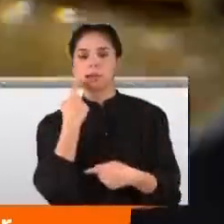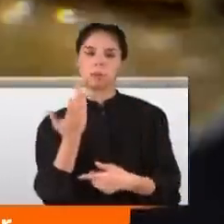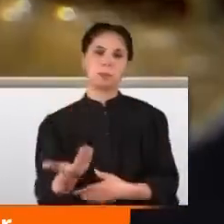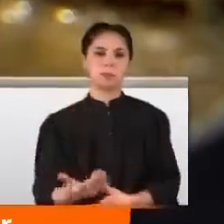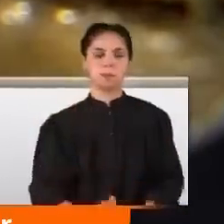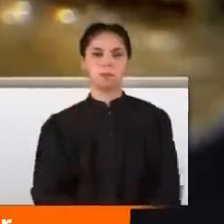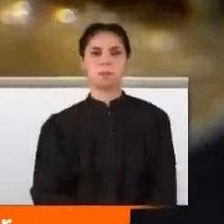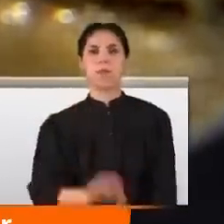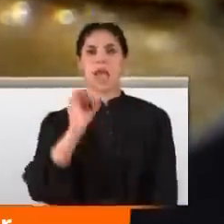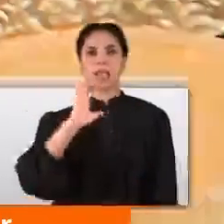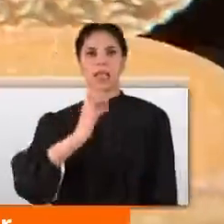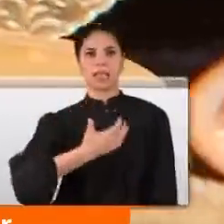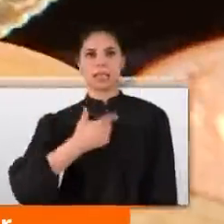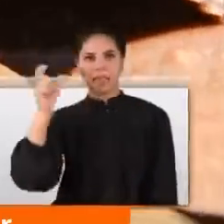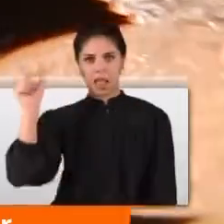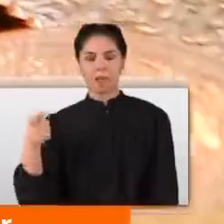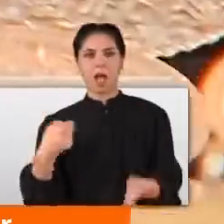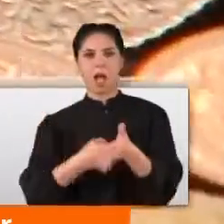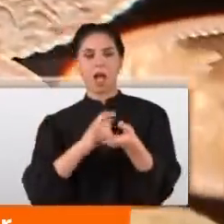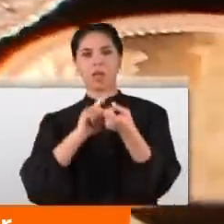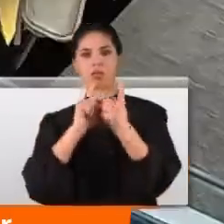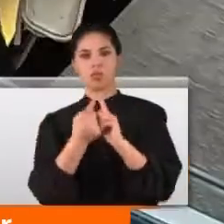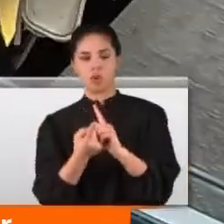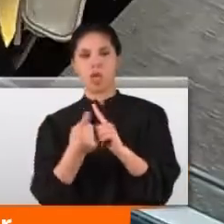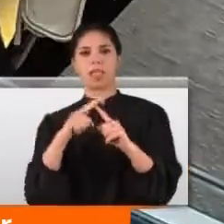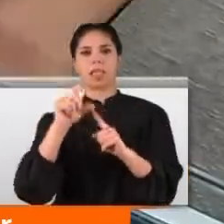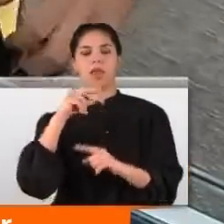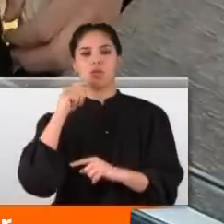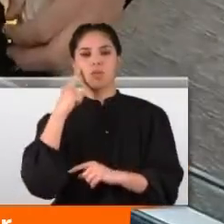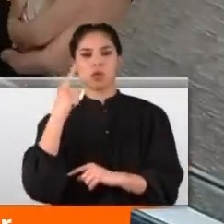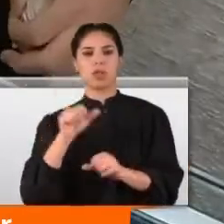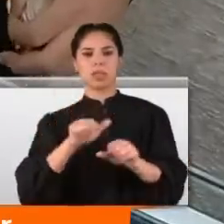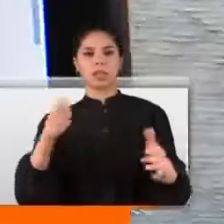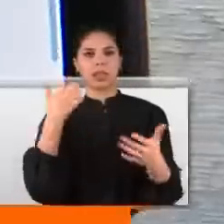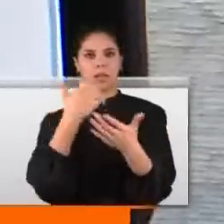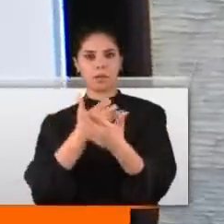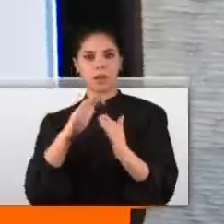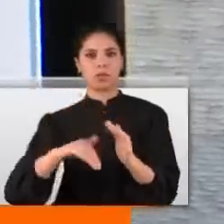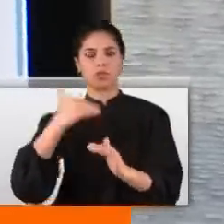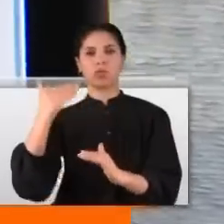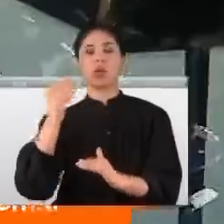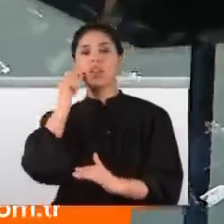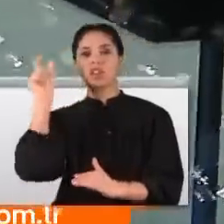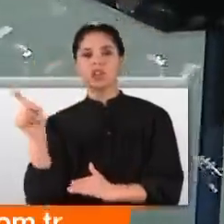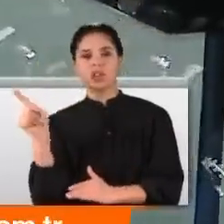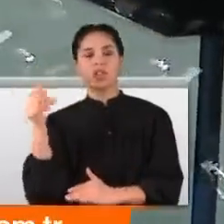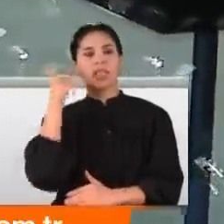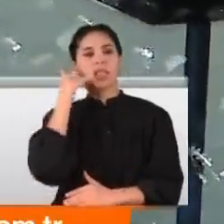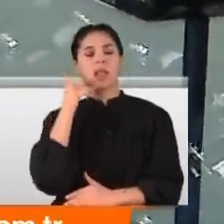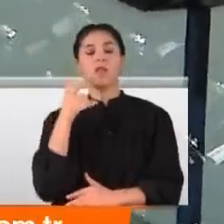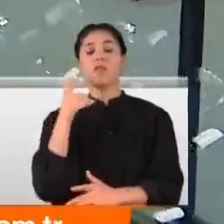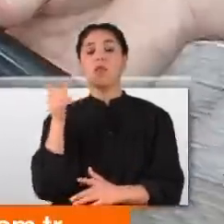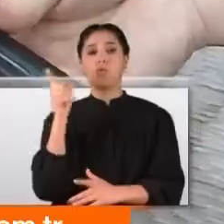bakalım. Altın sahibinin ad, soyad ve TC kimlik numarası bilgileriyle sisteme giriş yapılıyor. Ardından kişinin telefonuna bir doğrulama